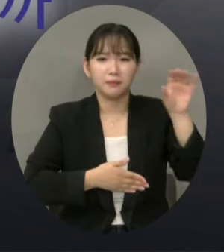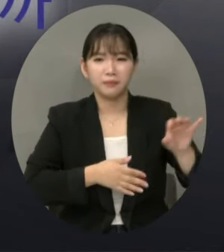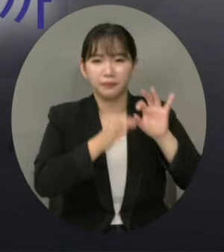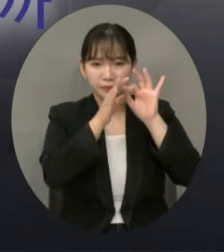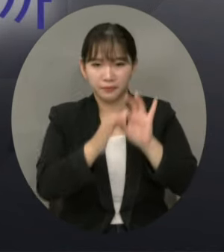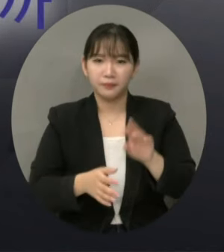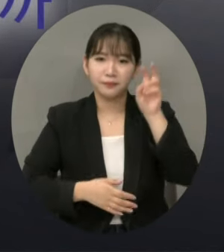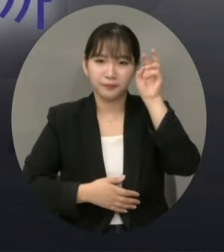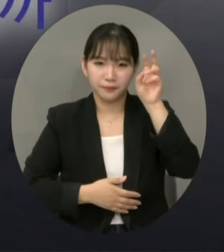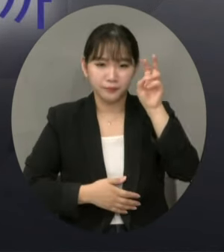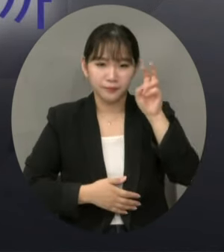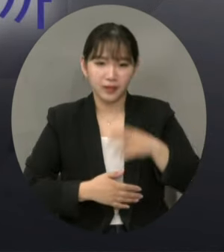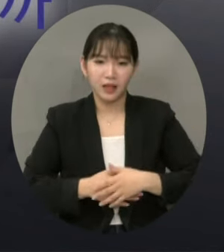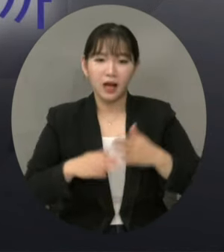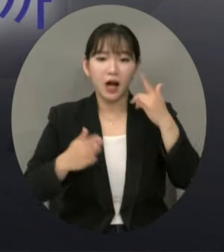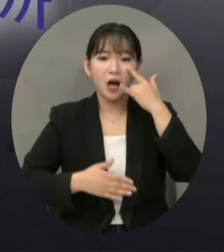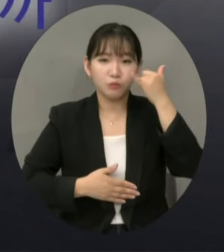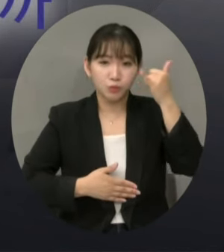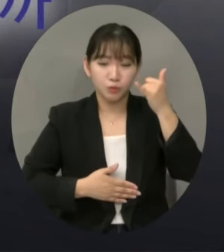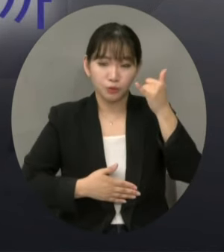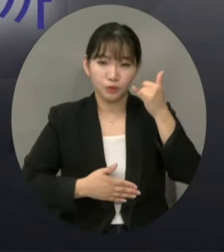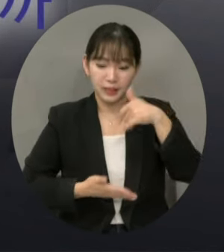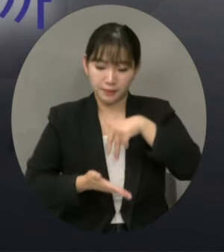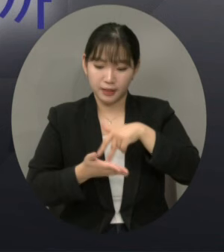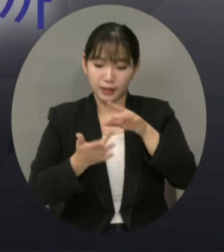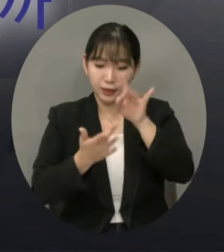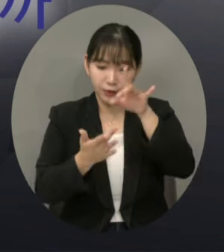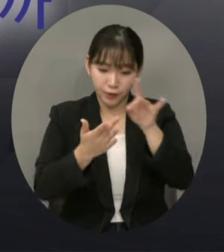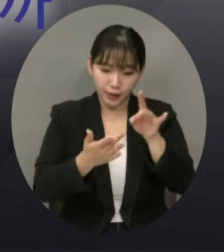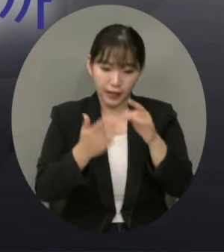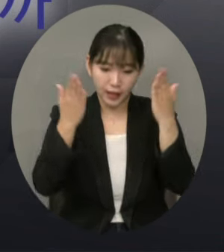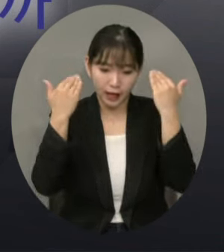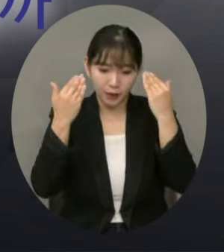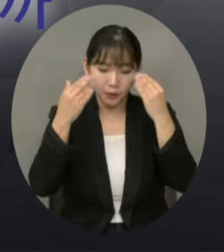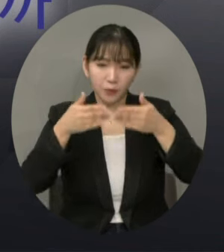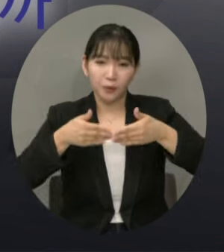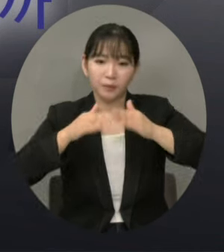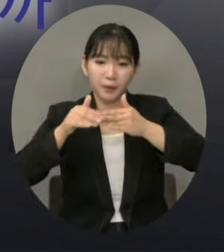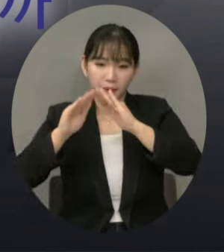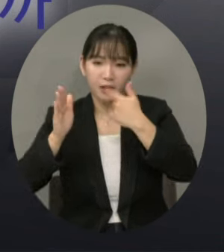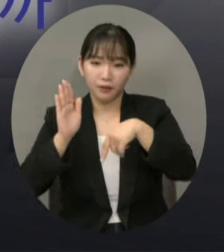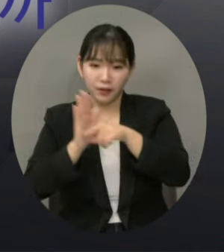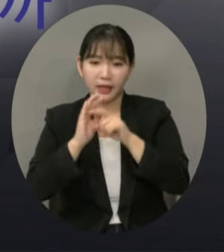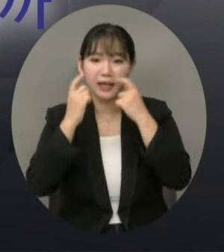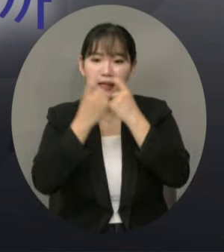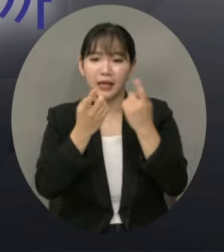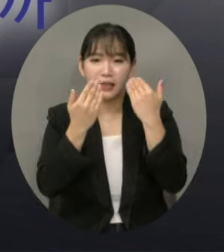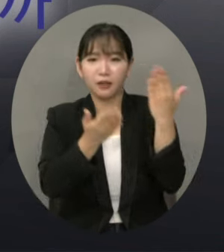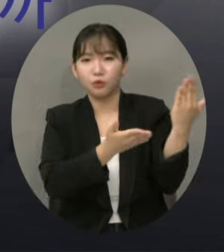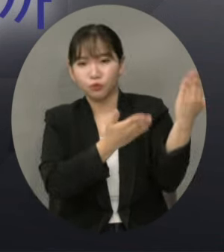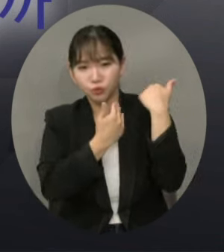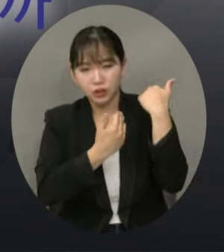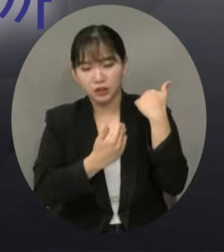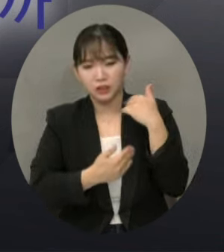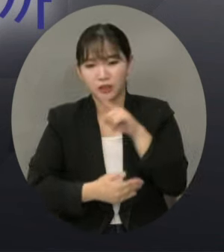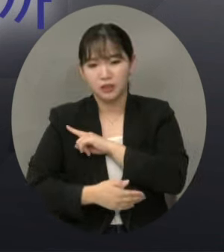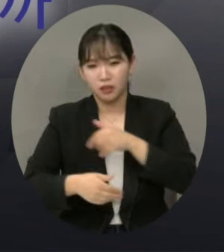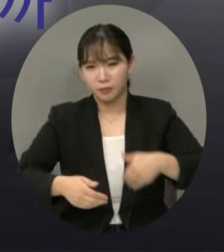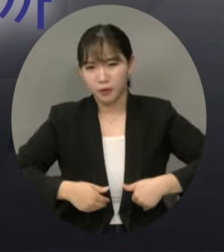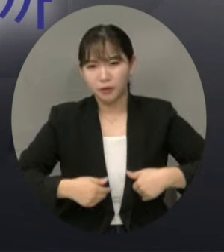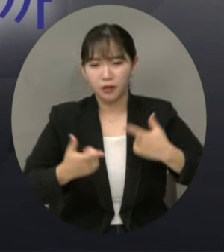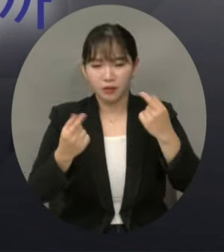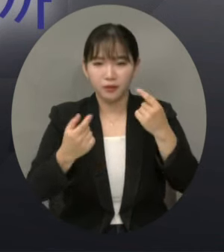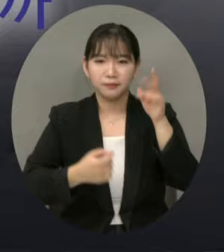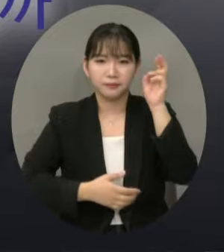것이다. 학부모님들의 선택의 폭을 넓힐 수 있도록 사립학교 유치하는 부분이 저는 가장